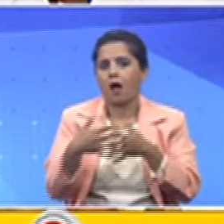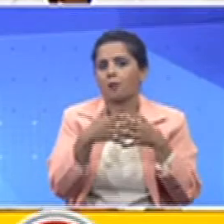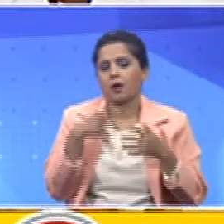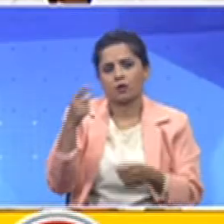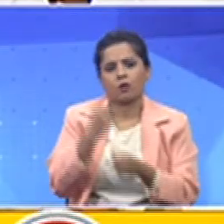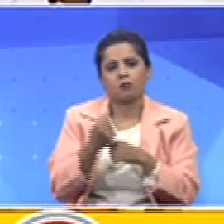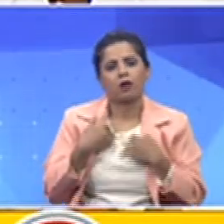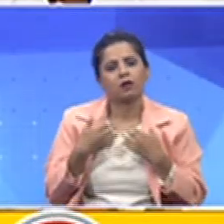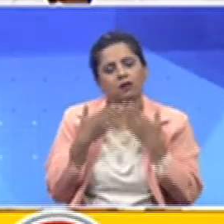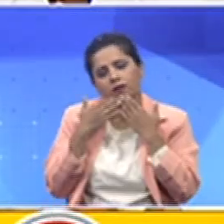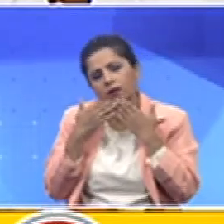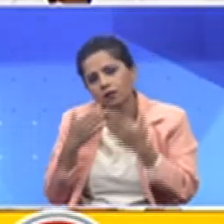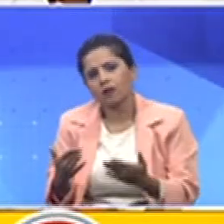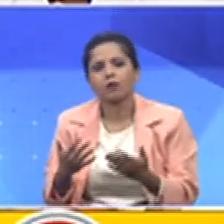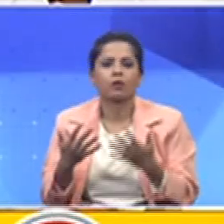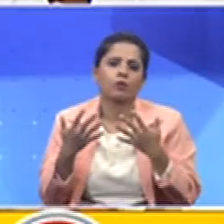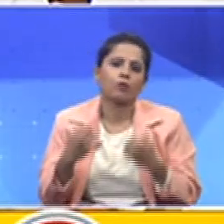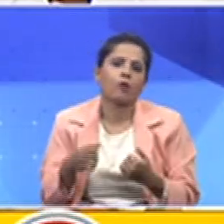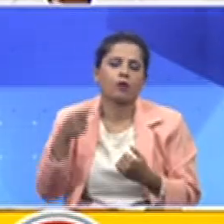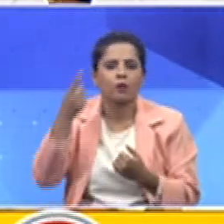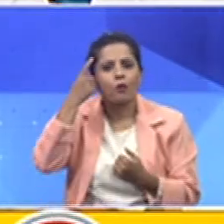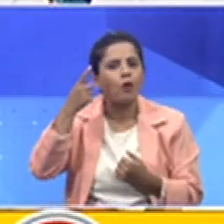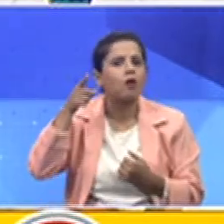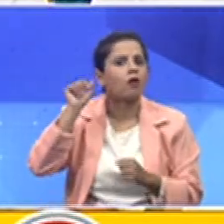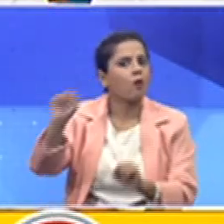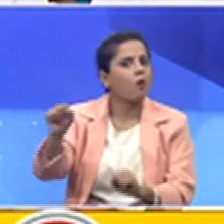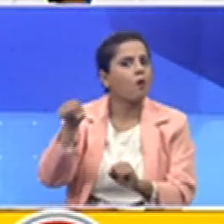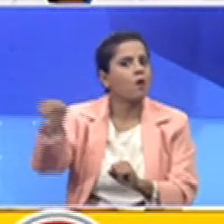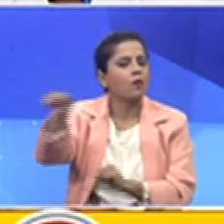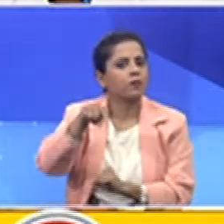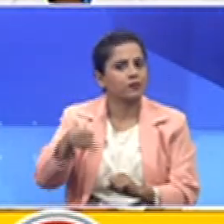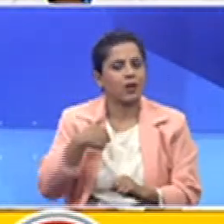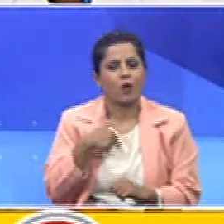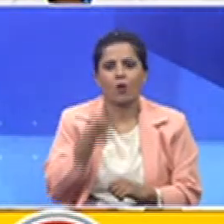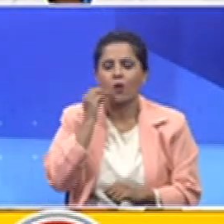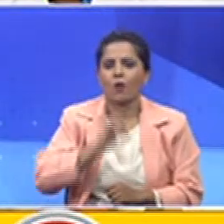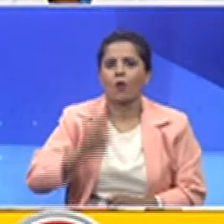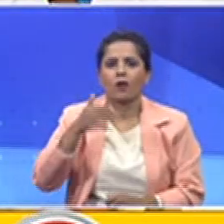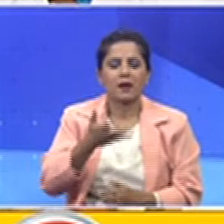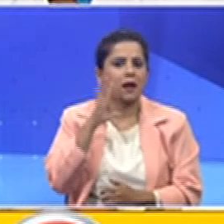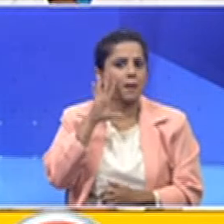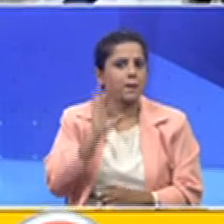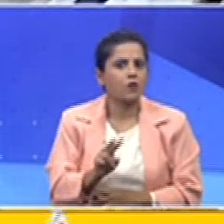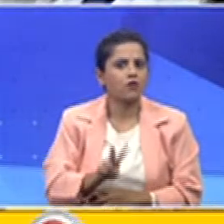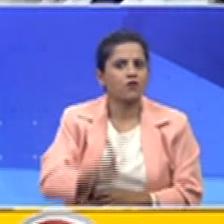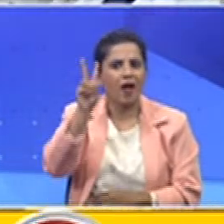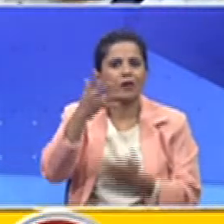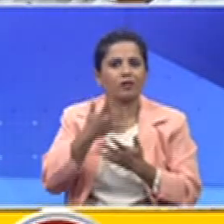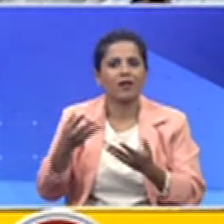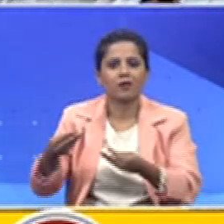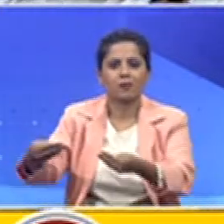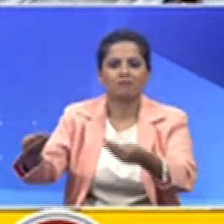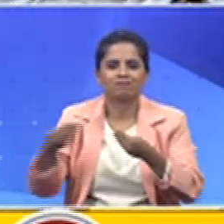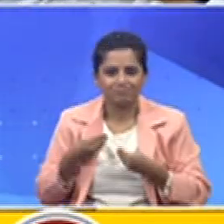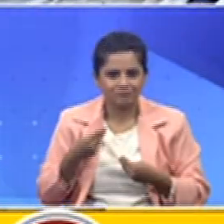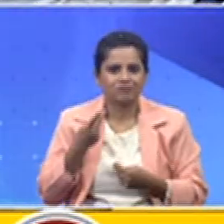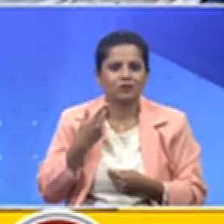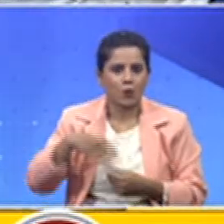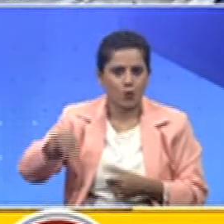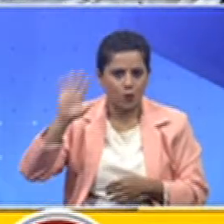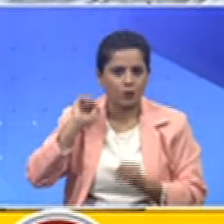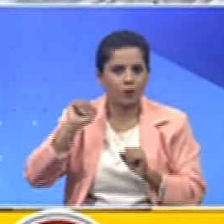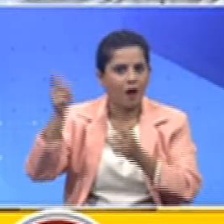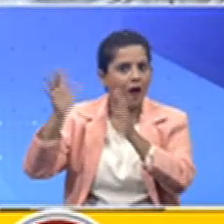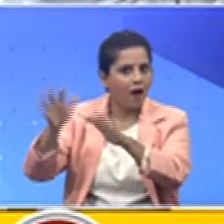का आभार करना चाहूंगा जिन्होंने हमारी इस बहुमूल्य विरासत को लौटाया है। 2016